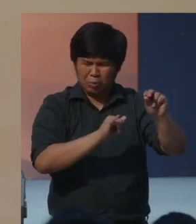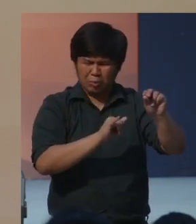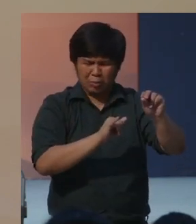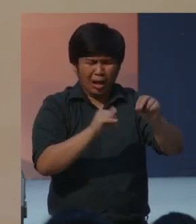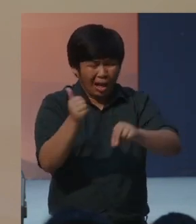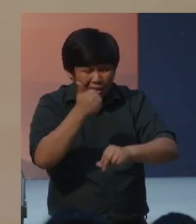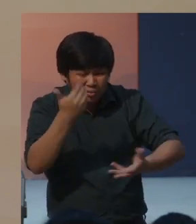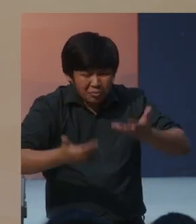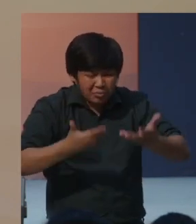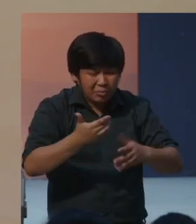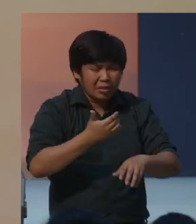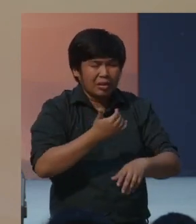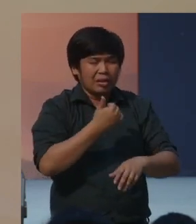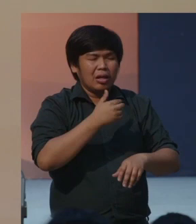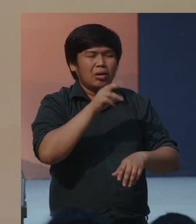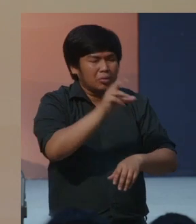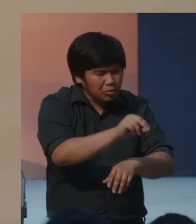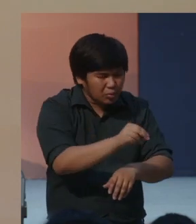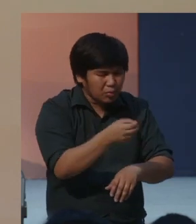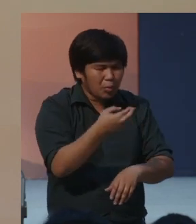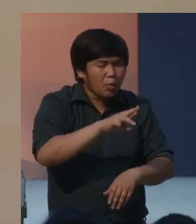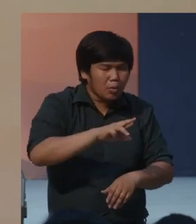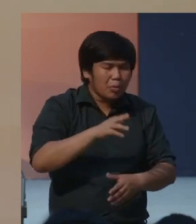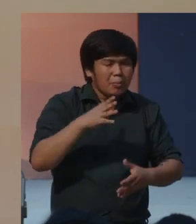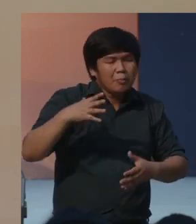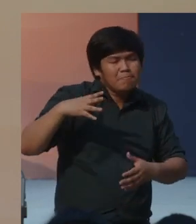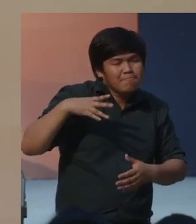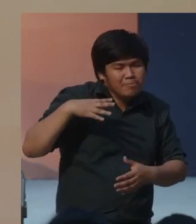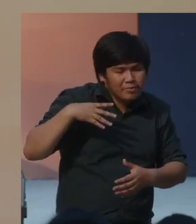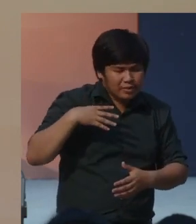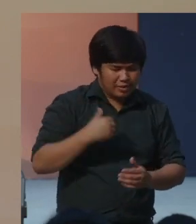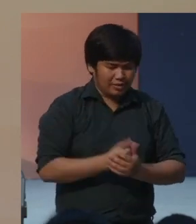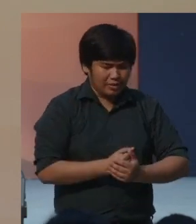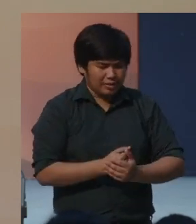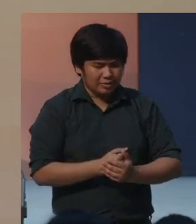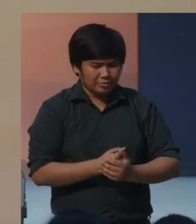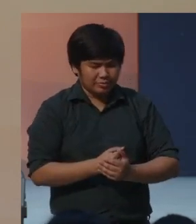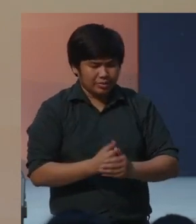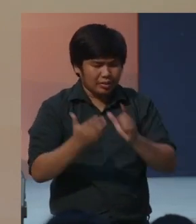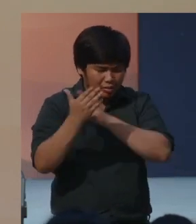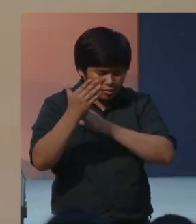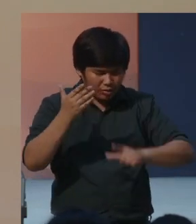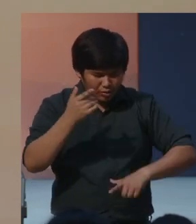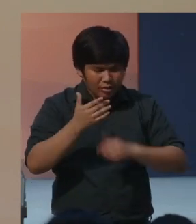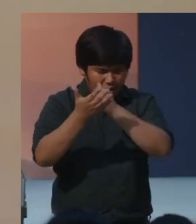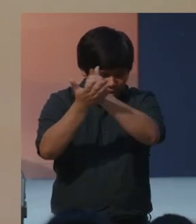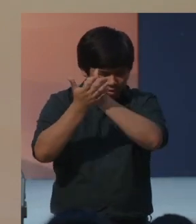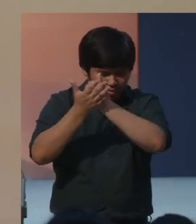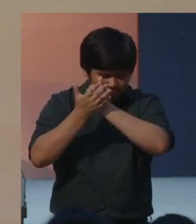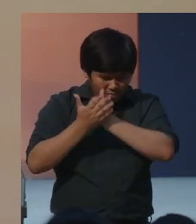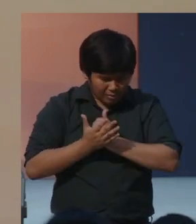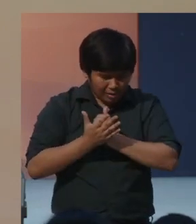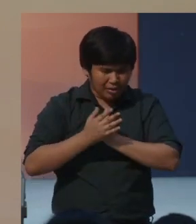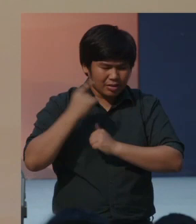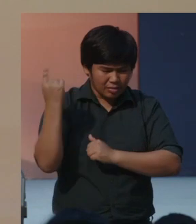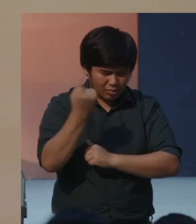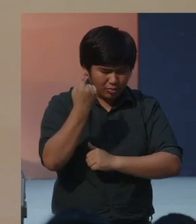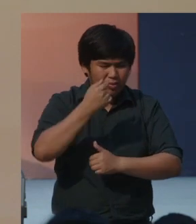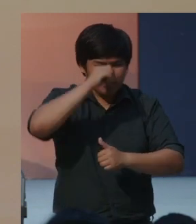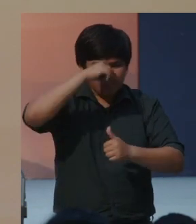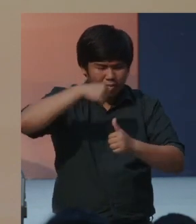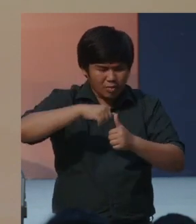minsan ang sagot mo ay no. Kung minsan naman ay wait. Pero lagi kang tumutugon sa aming